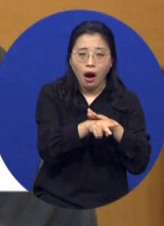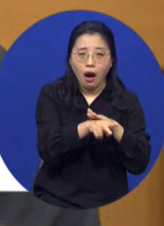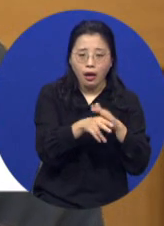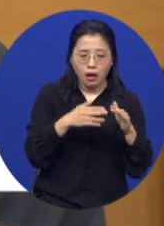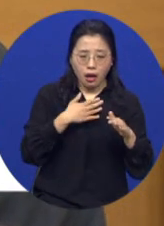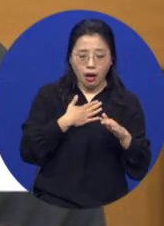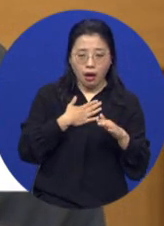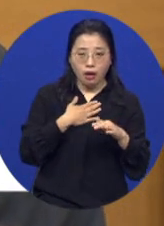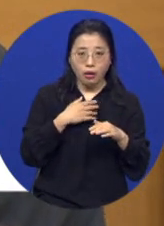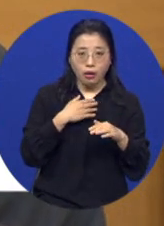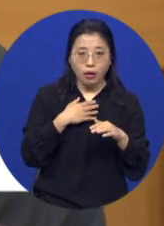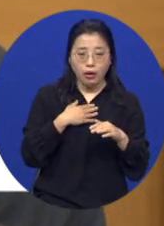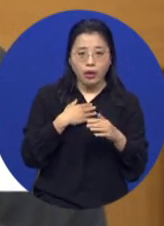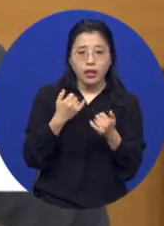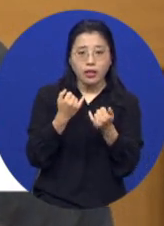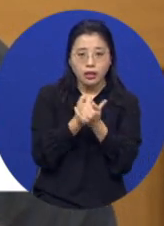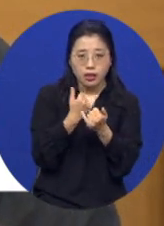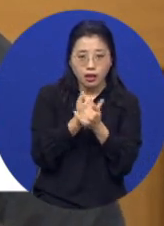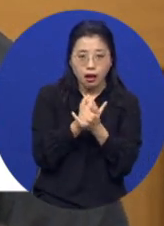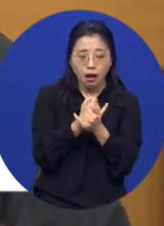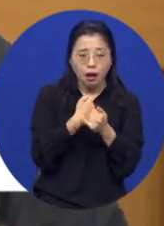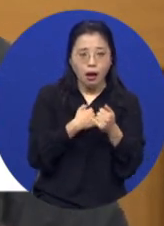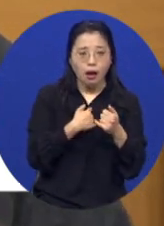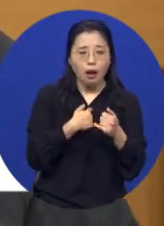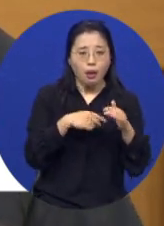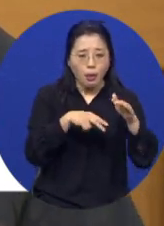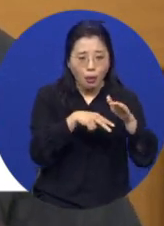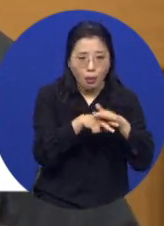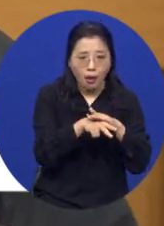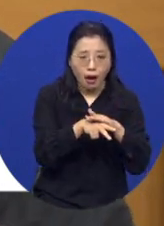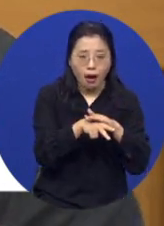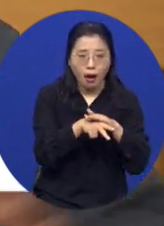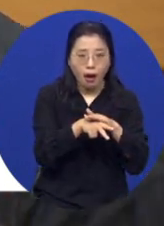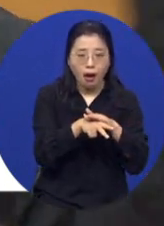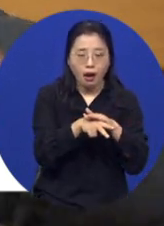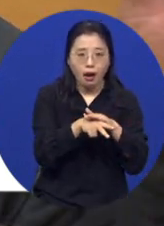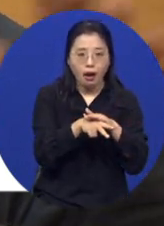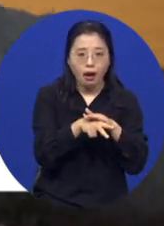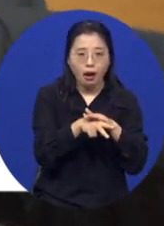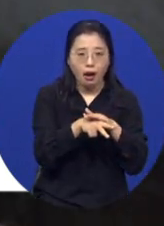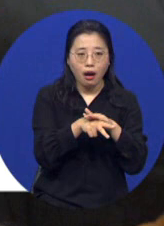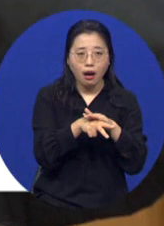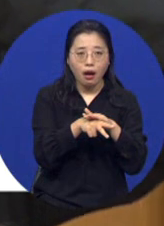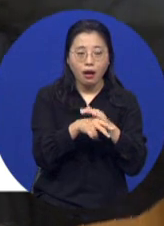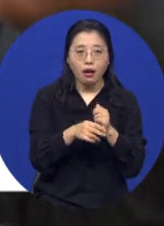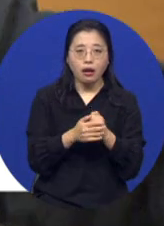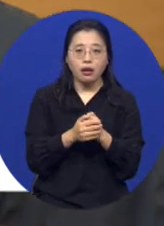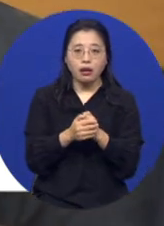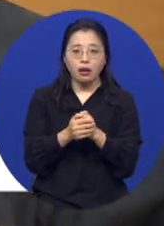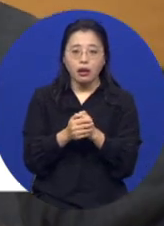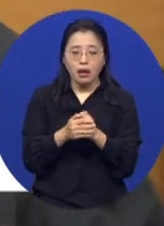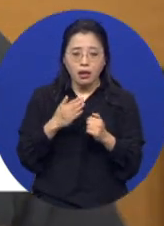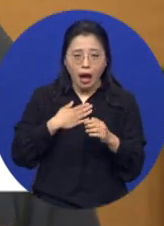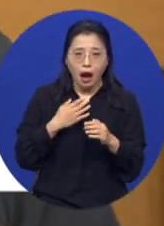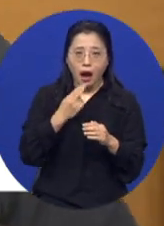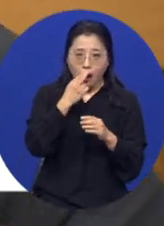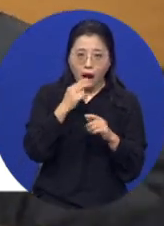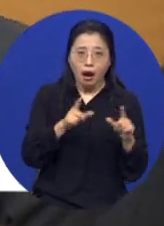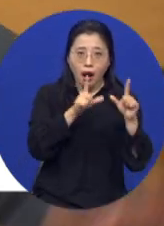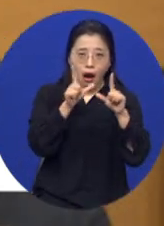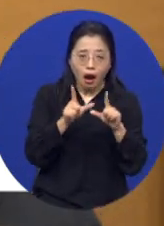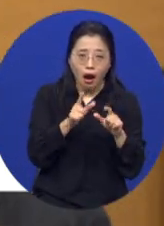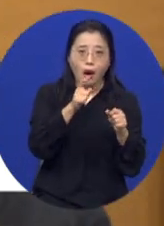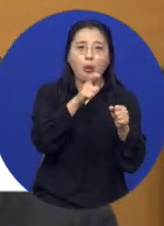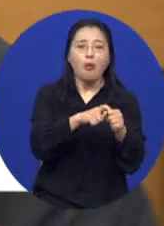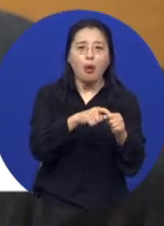막내 그 장님께서 도망간 거라서 딴 게 아니고 살기 위해서 도망갔는데